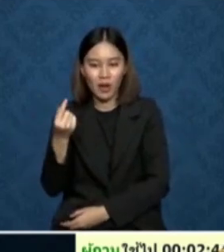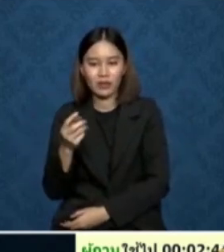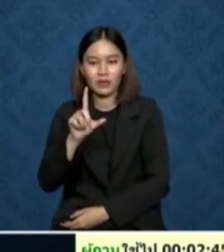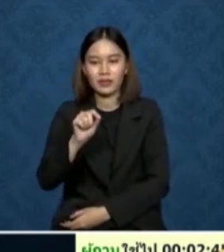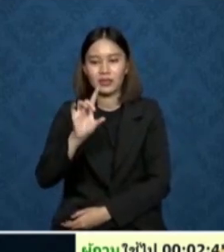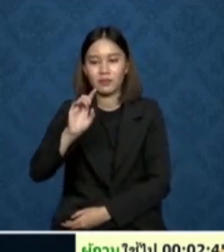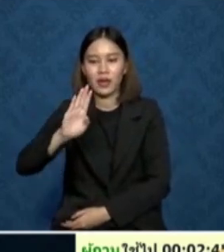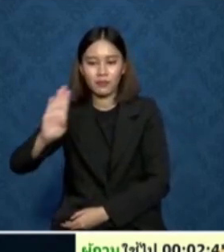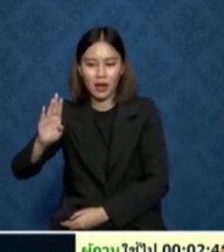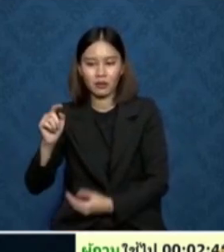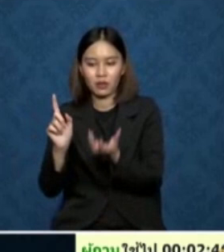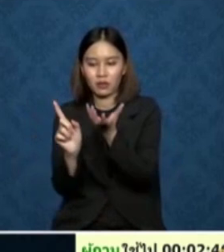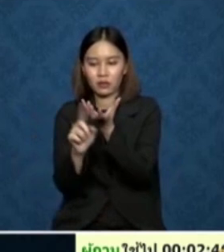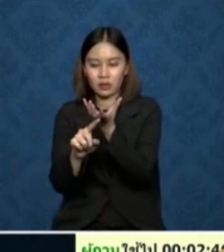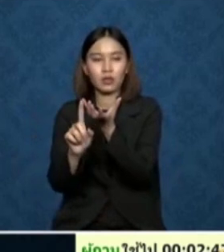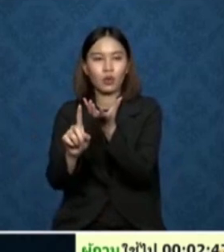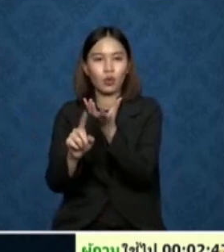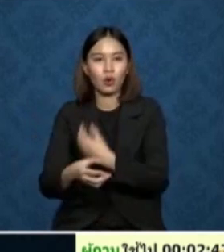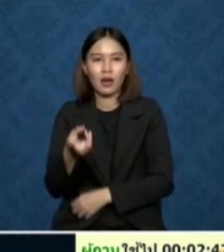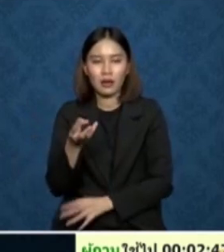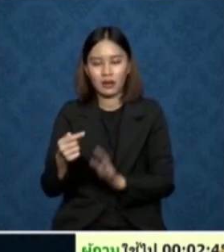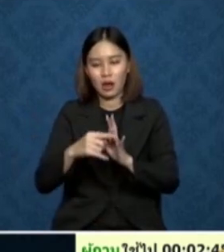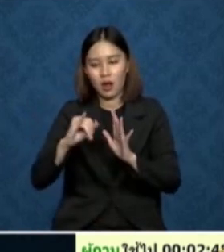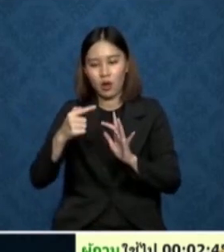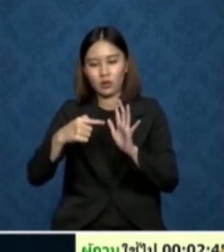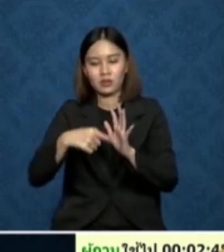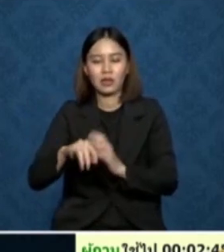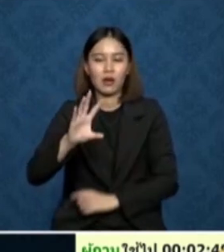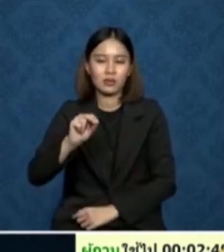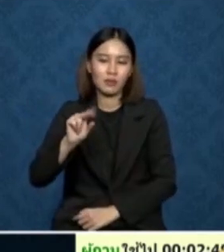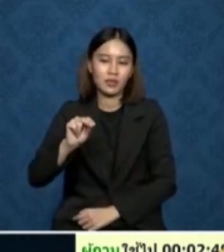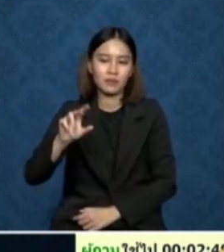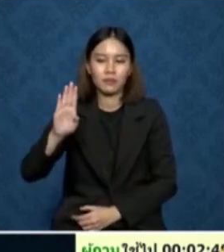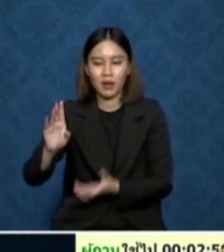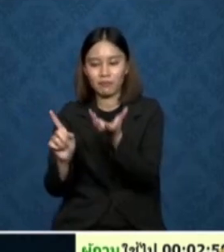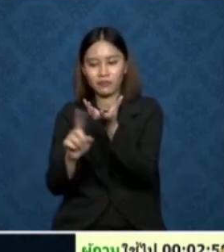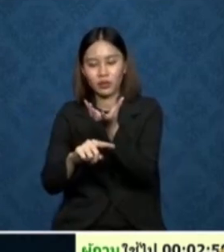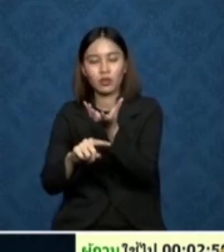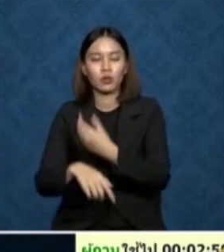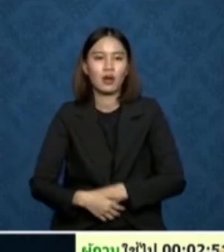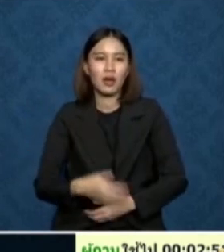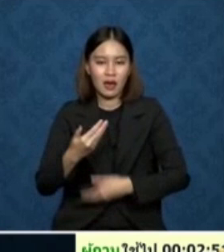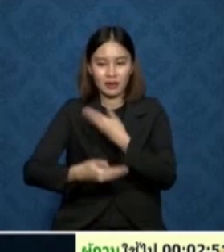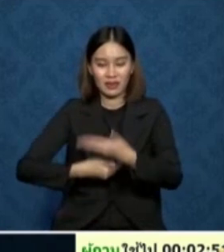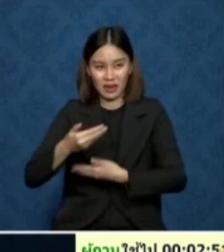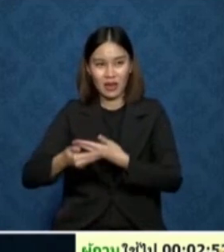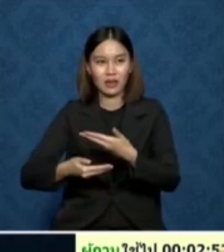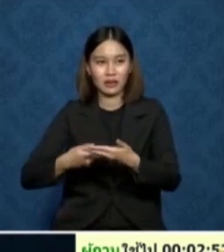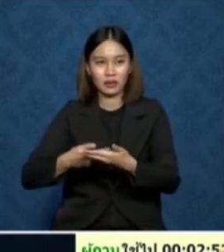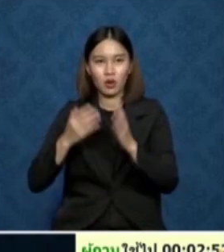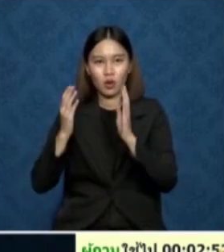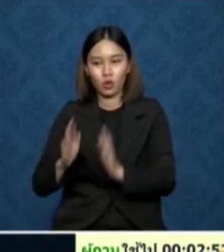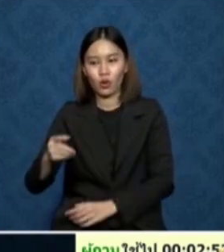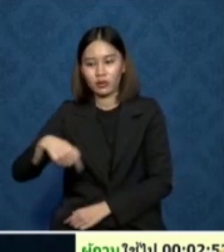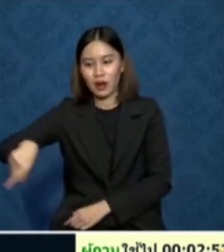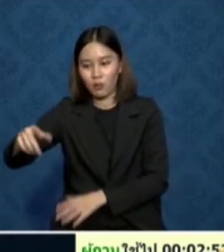ับประมาณ 28 บา Ryuเข้าเจ้าอยู่ท 30 บา Ryuราคาขายปีที่